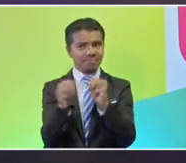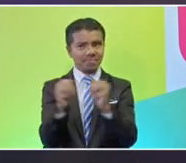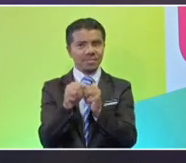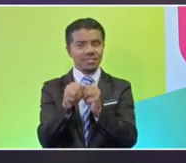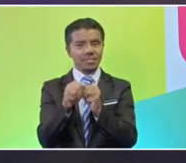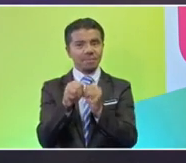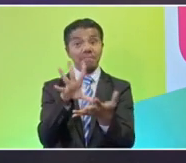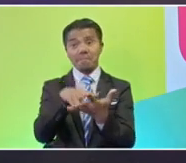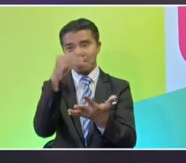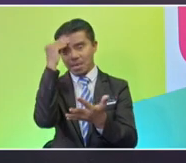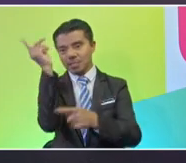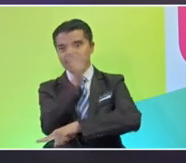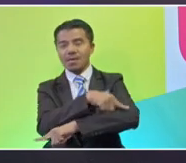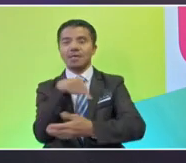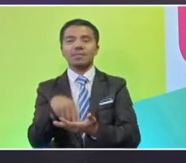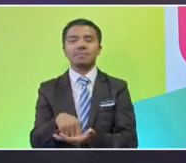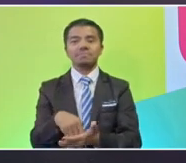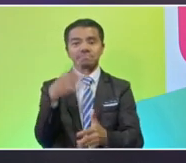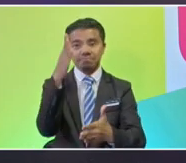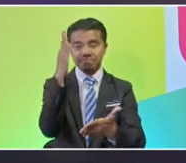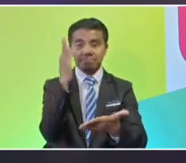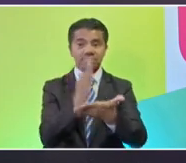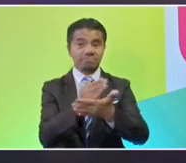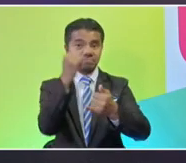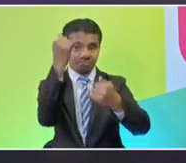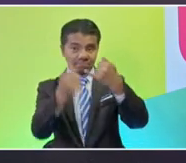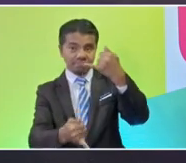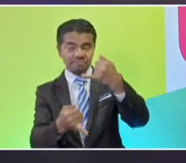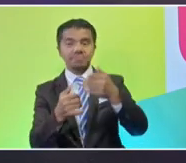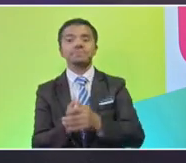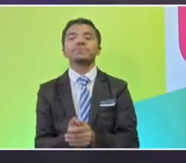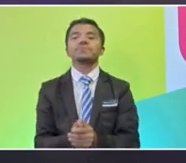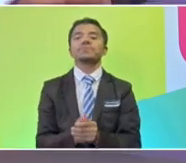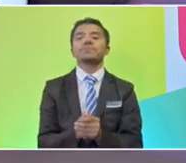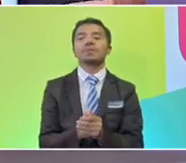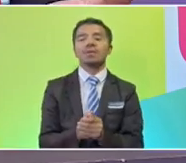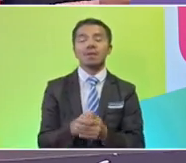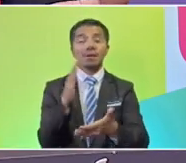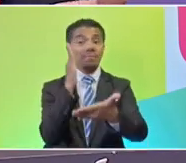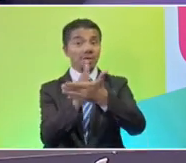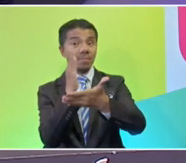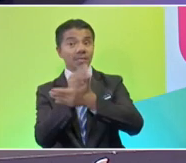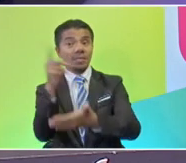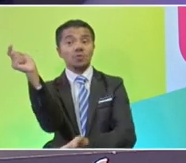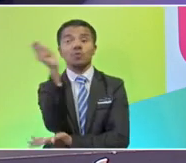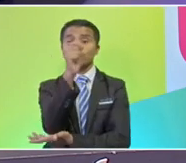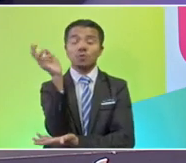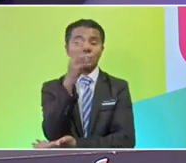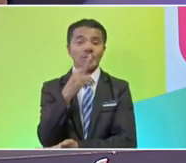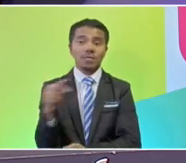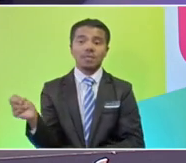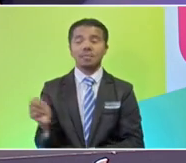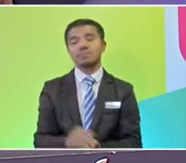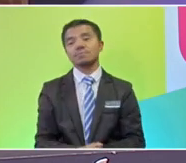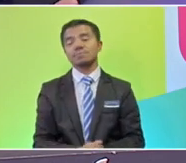kita ini tumbuh-tumbuhan hari ini kita pun belajar tentang bahagian tumbuh-tumbuhan ya Ee